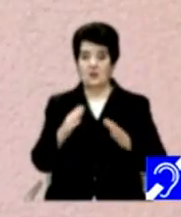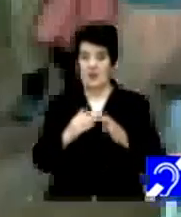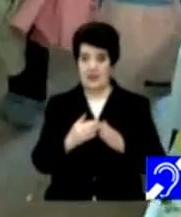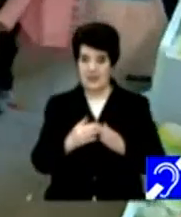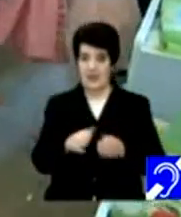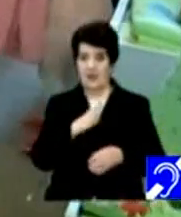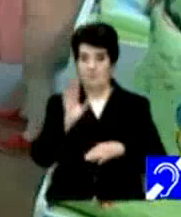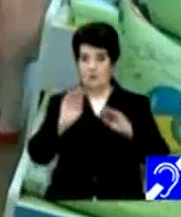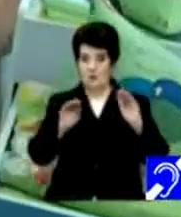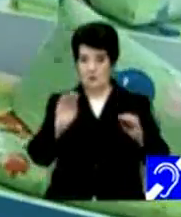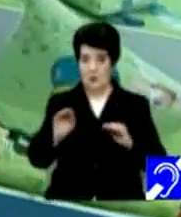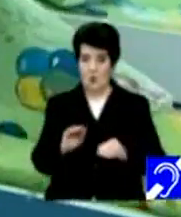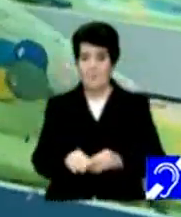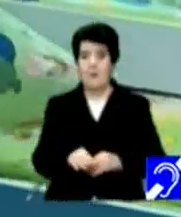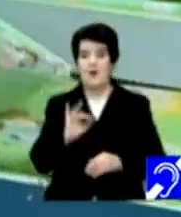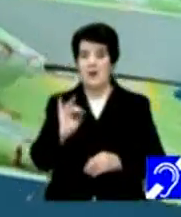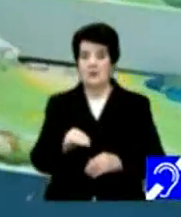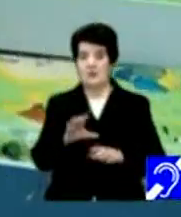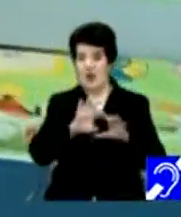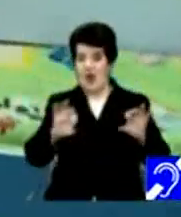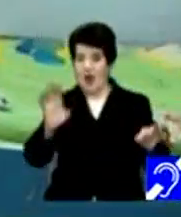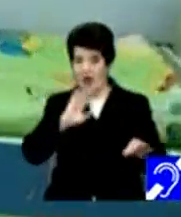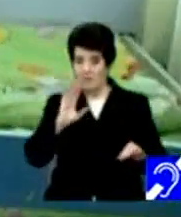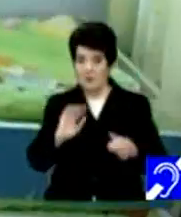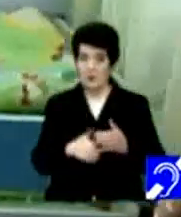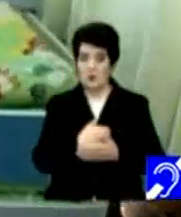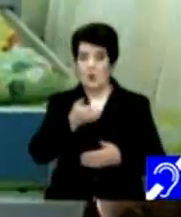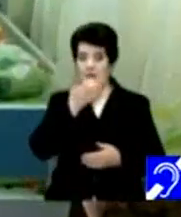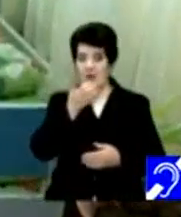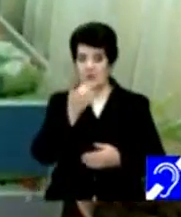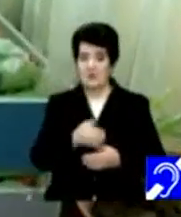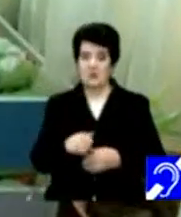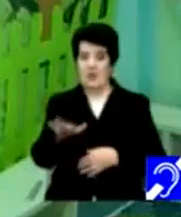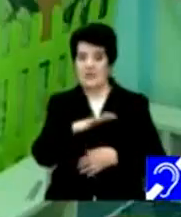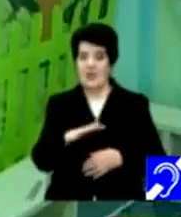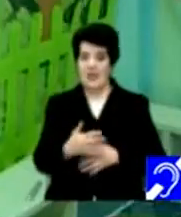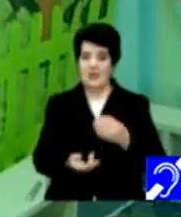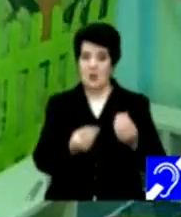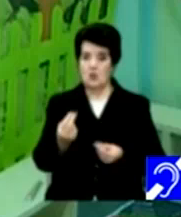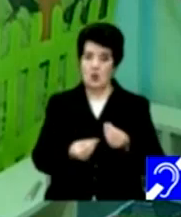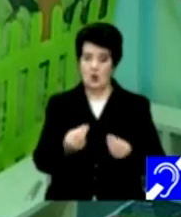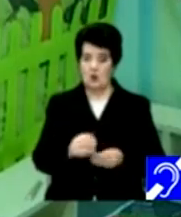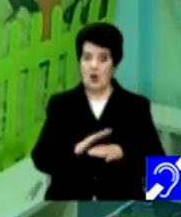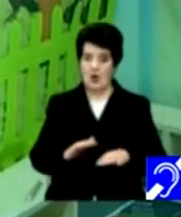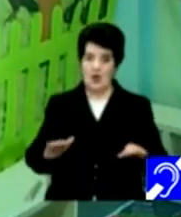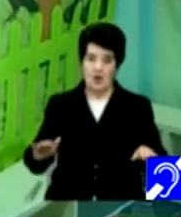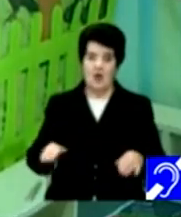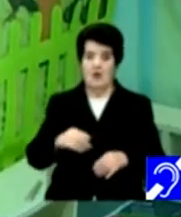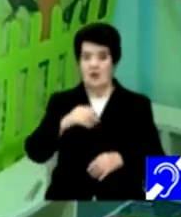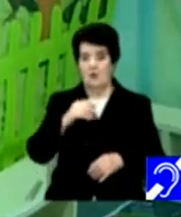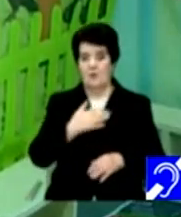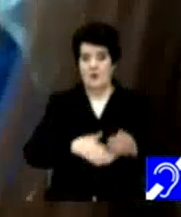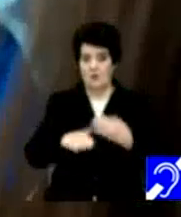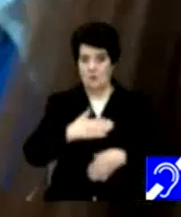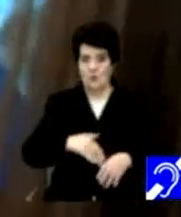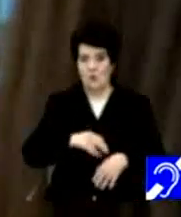dotată cu mobilier, rețea de apă și canalizare, sistem nou de încălzire și teren de joacă. Copiii, părinții și educatorii au motive clare de